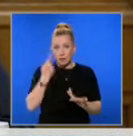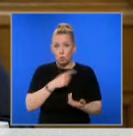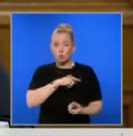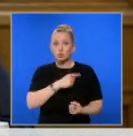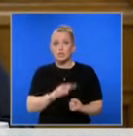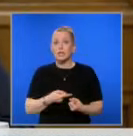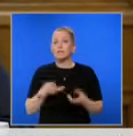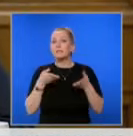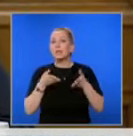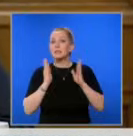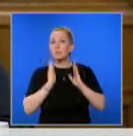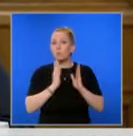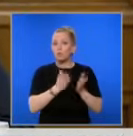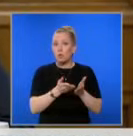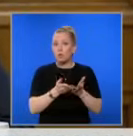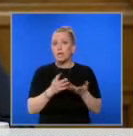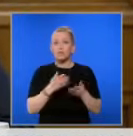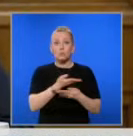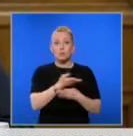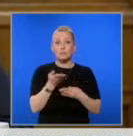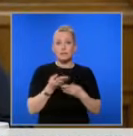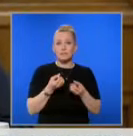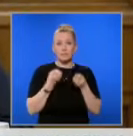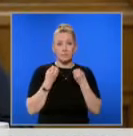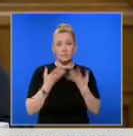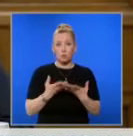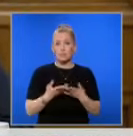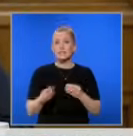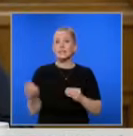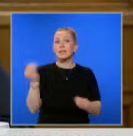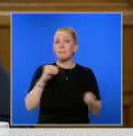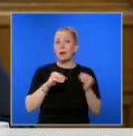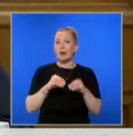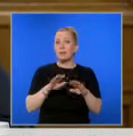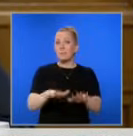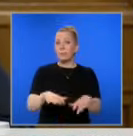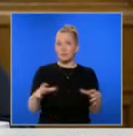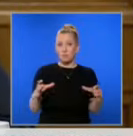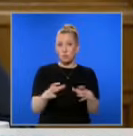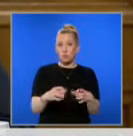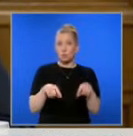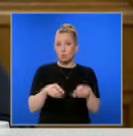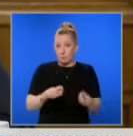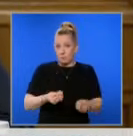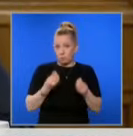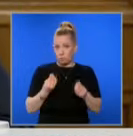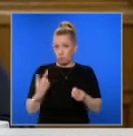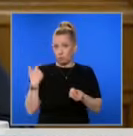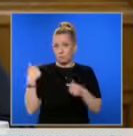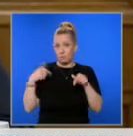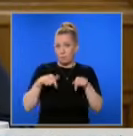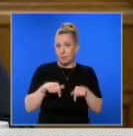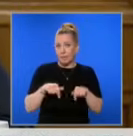усилията в тази посока и според вас какъв е шанс да се сформира правителство, дори да бъде и по-добро от това, което е в